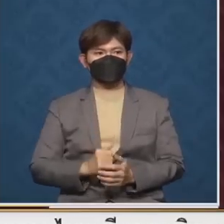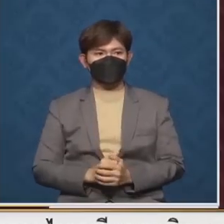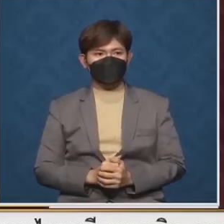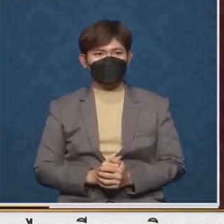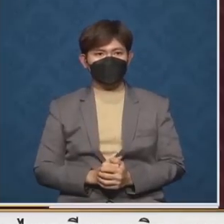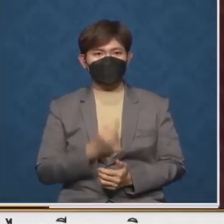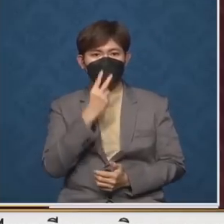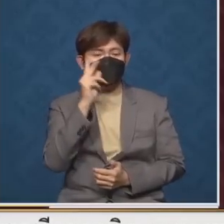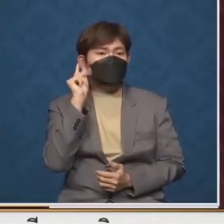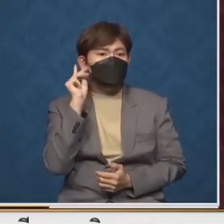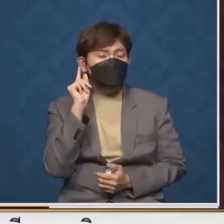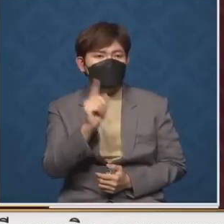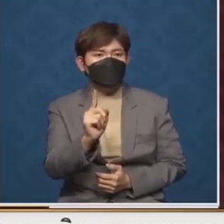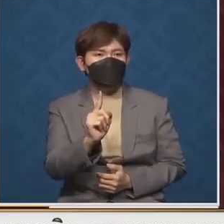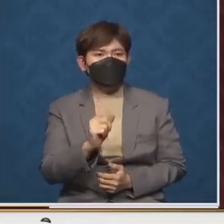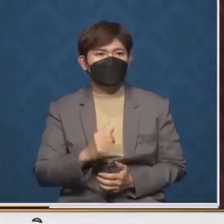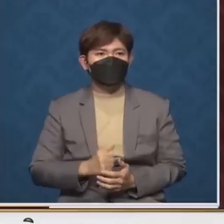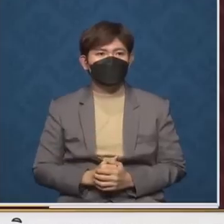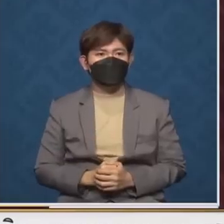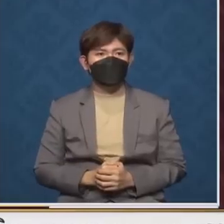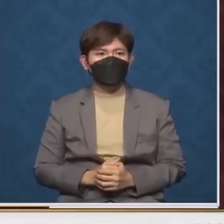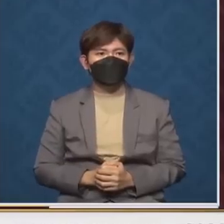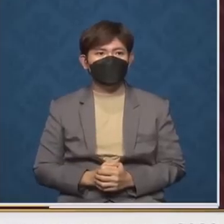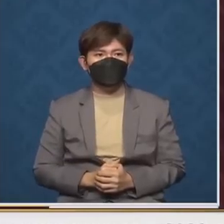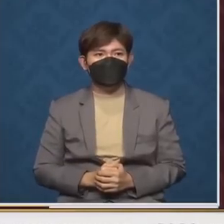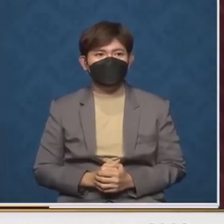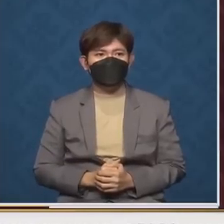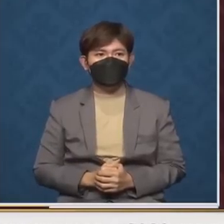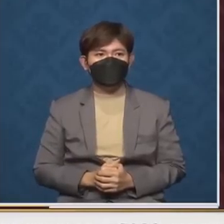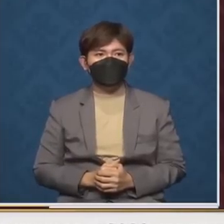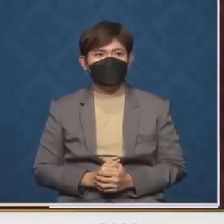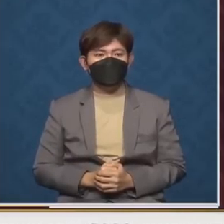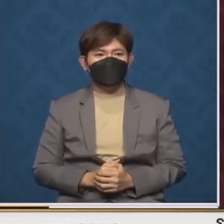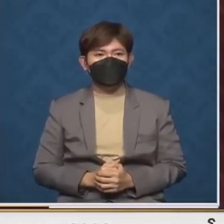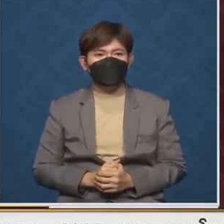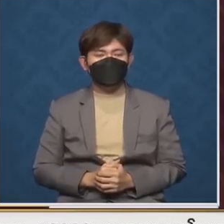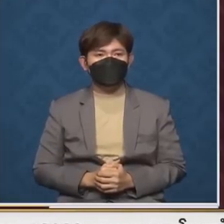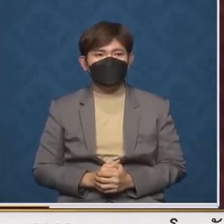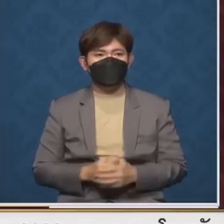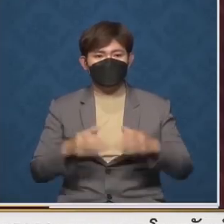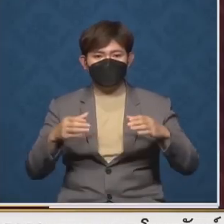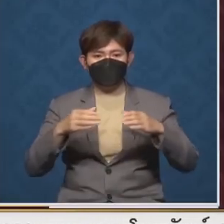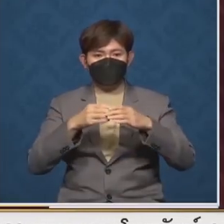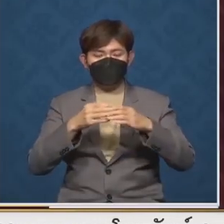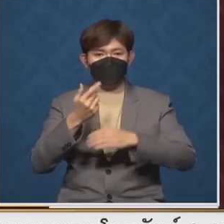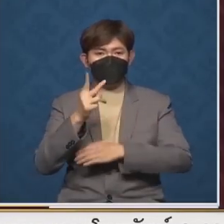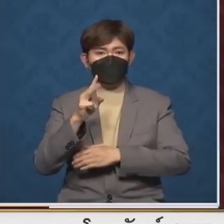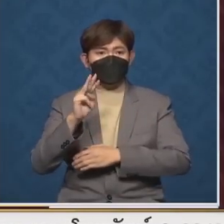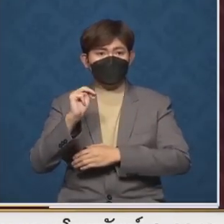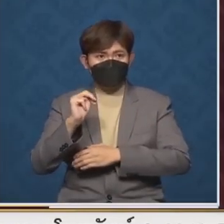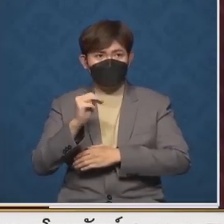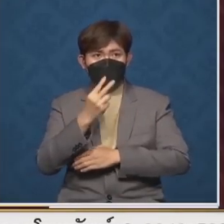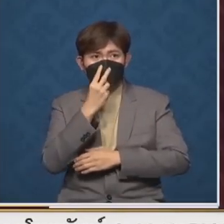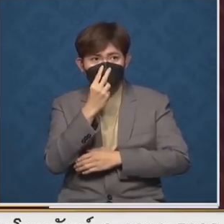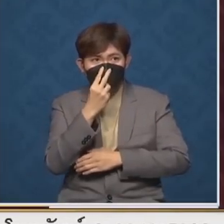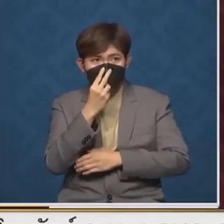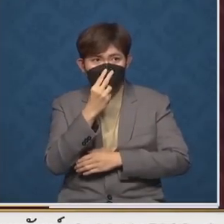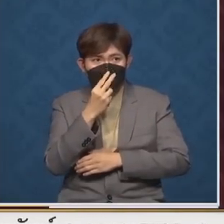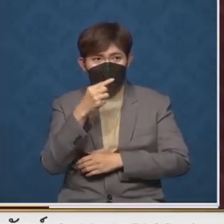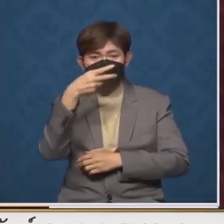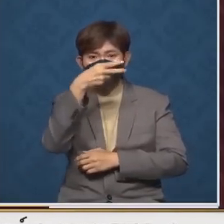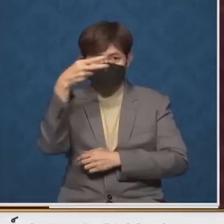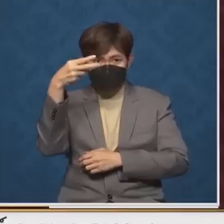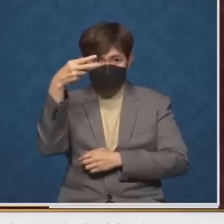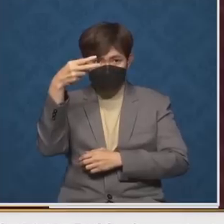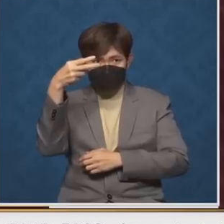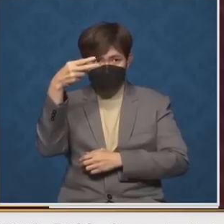ท่านไปดูขาวต่อไปฮะคณะรัฐมณตีท่ดข้บนนะฮะ แก้